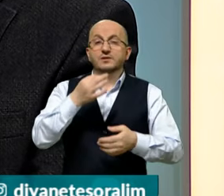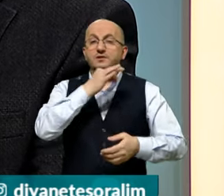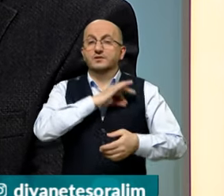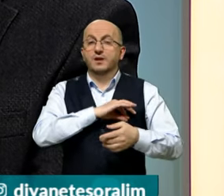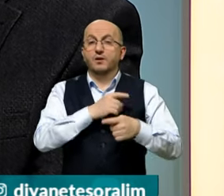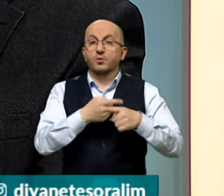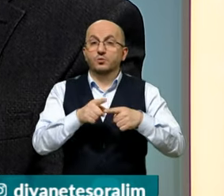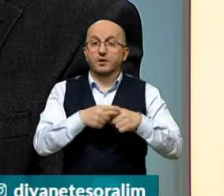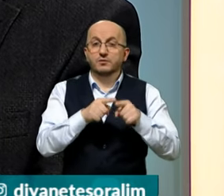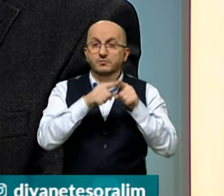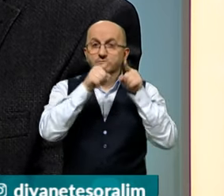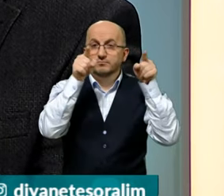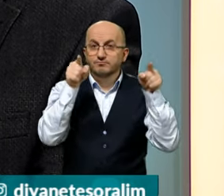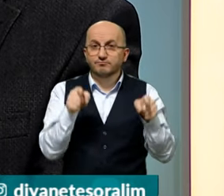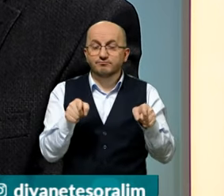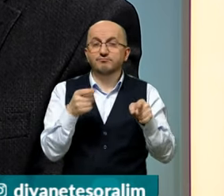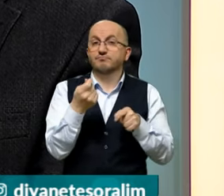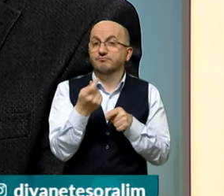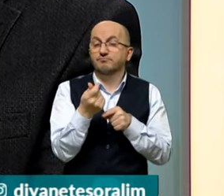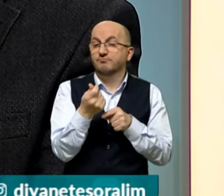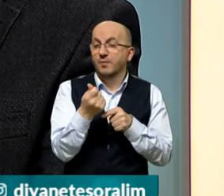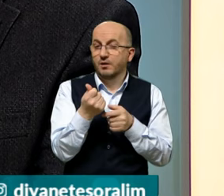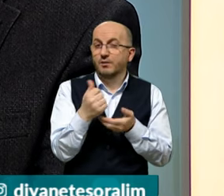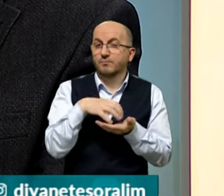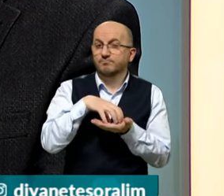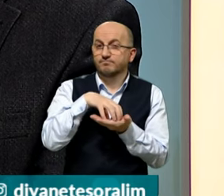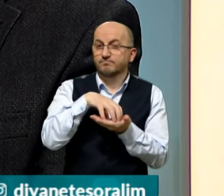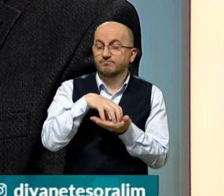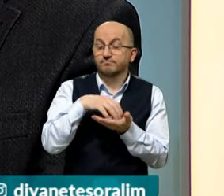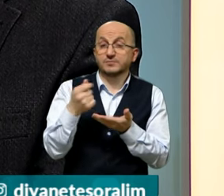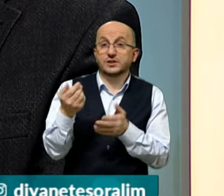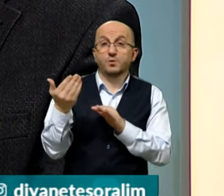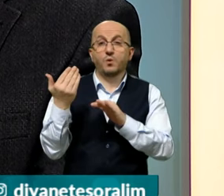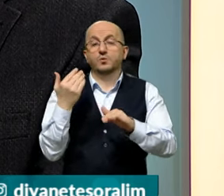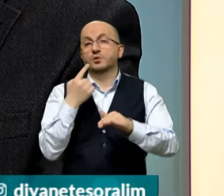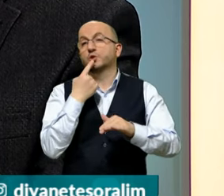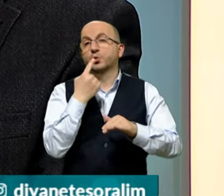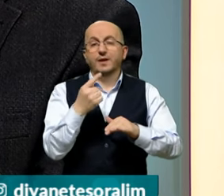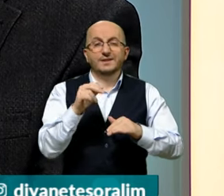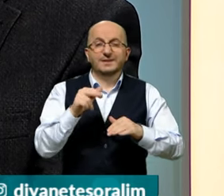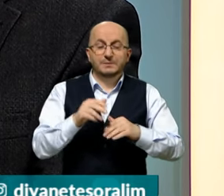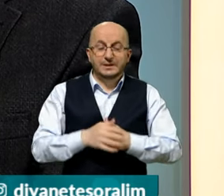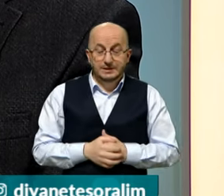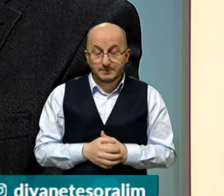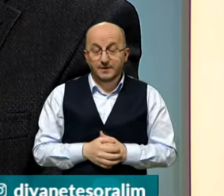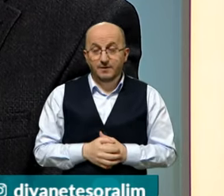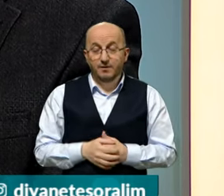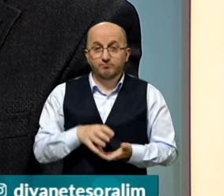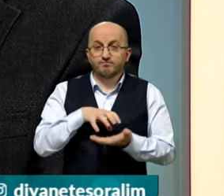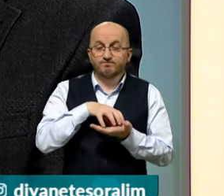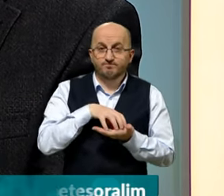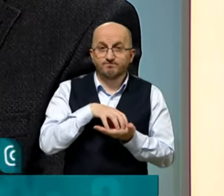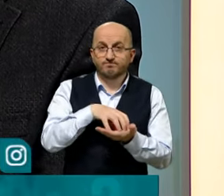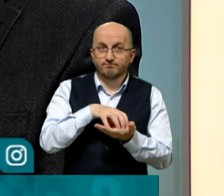ortaklığı çerçevesinde topladıkları paraları Biraz önce söylediğim gibi sermaye